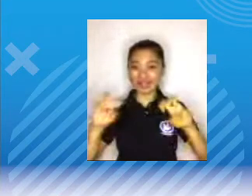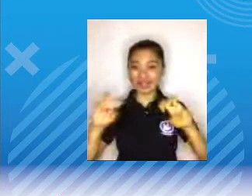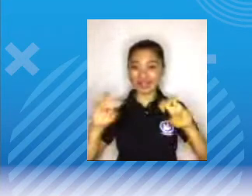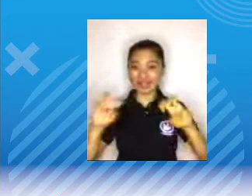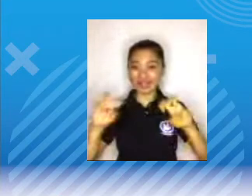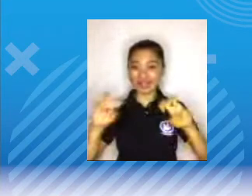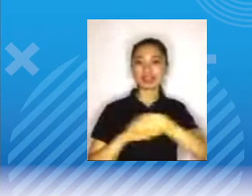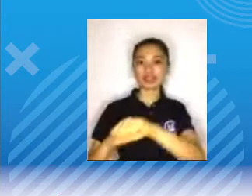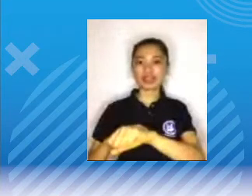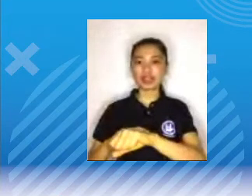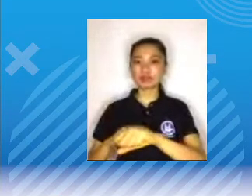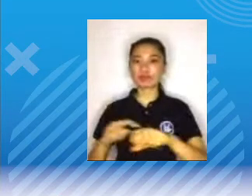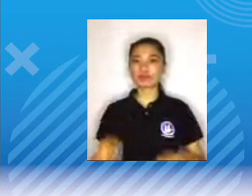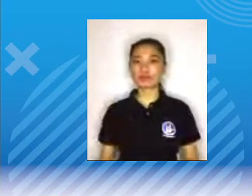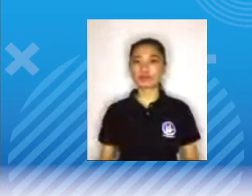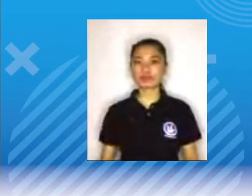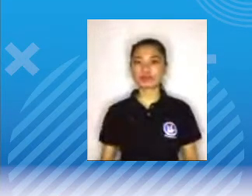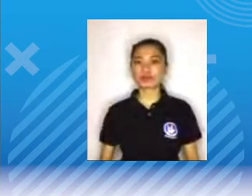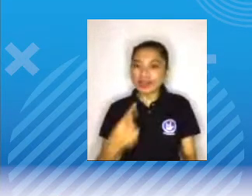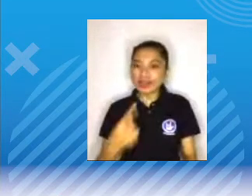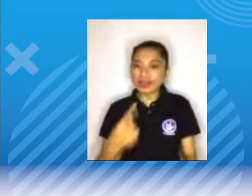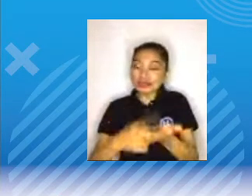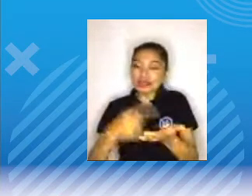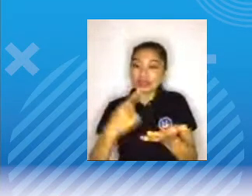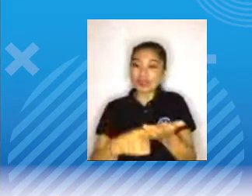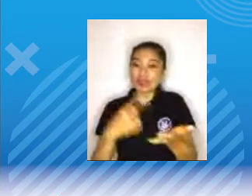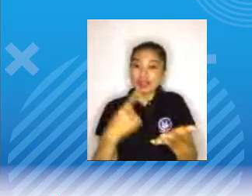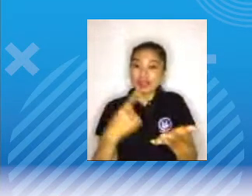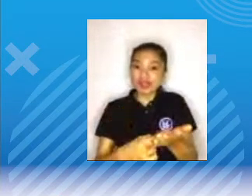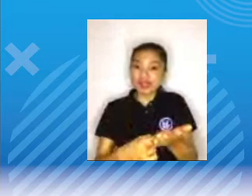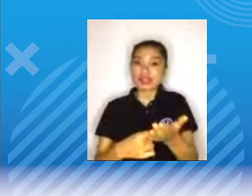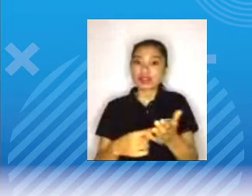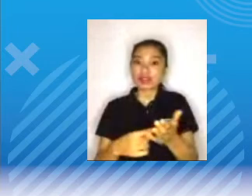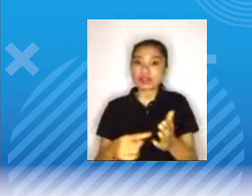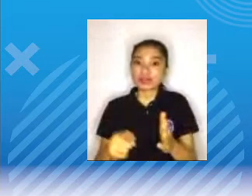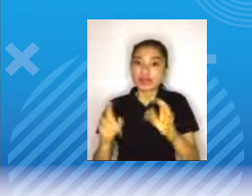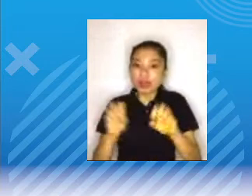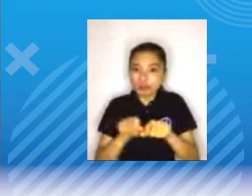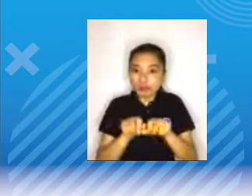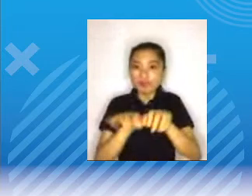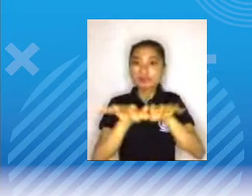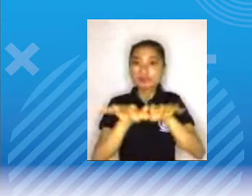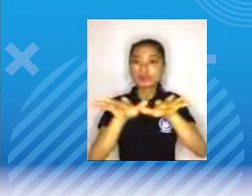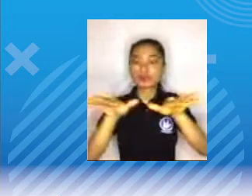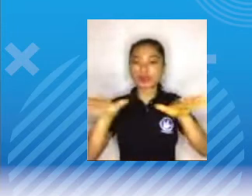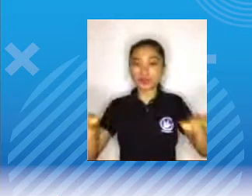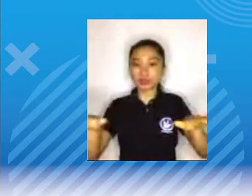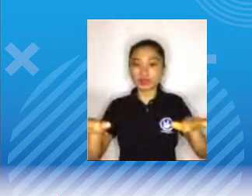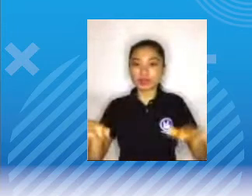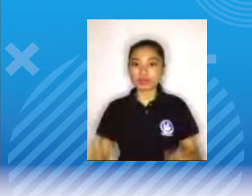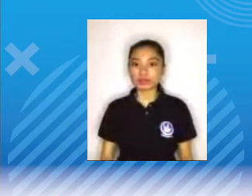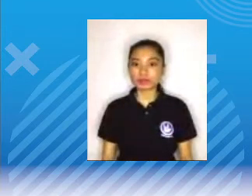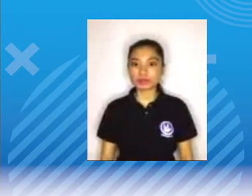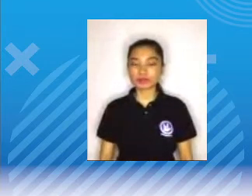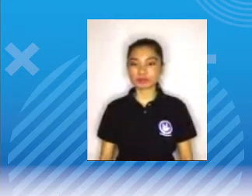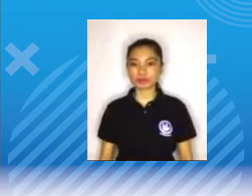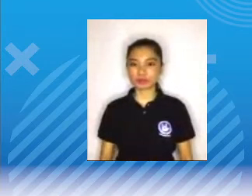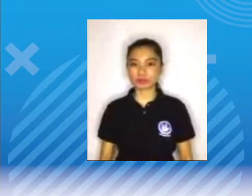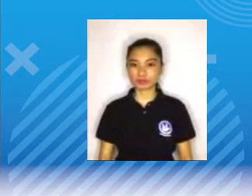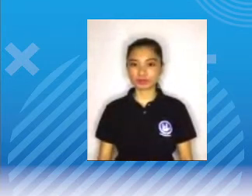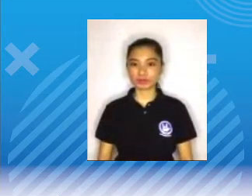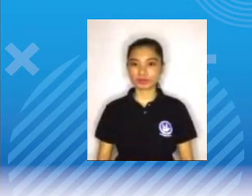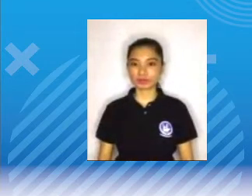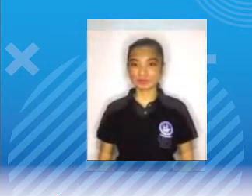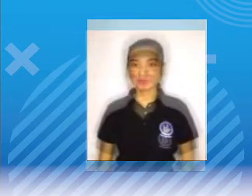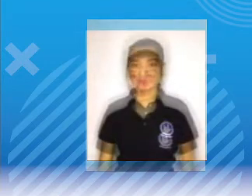saan pinapalaganap po natin ang paggamit ng resulta mula sa pagsasaliksik at ebidensya na siyang ginagamit sa paggawa ng